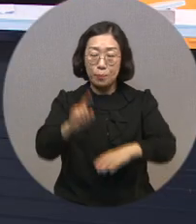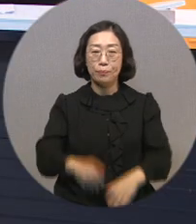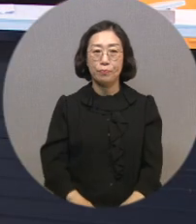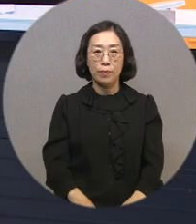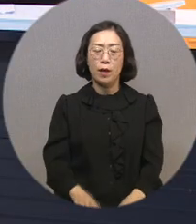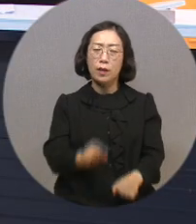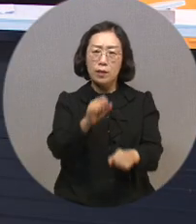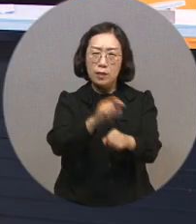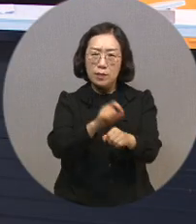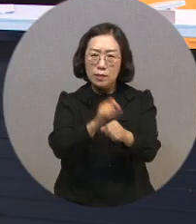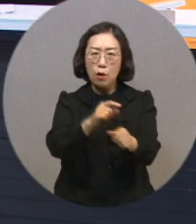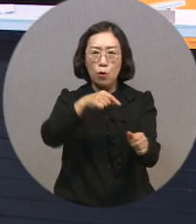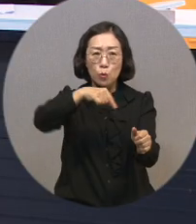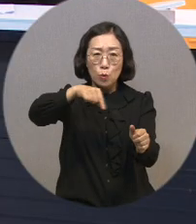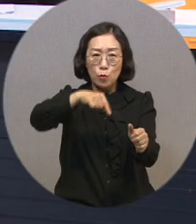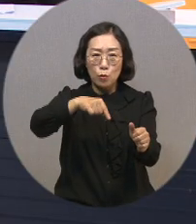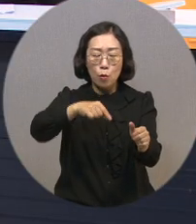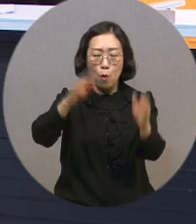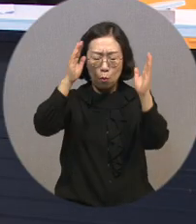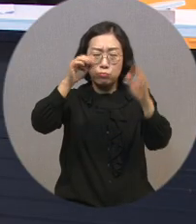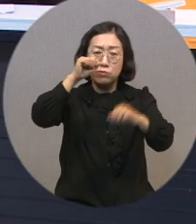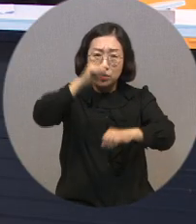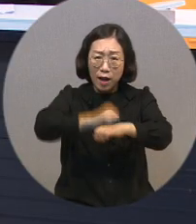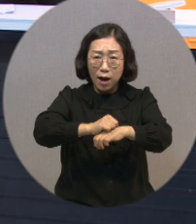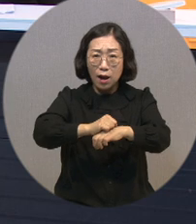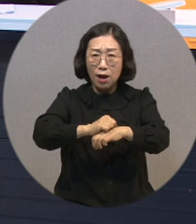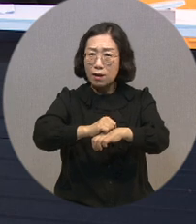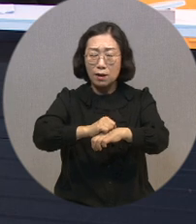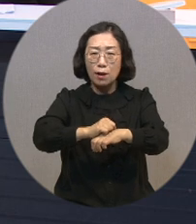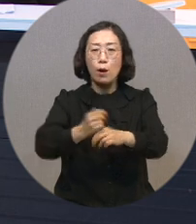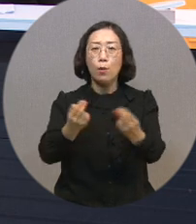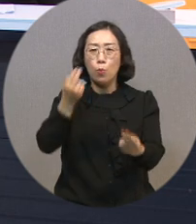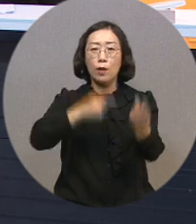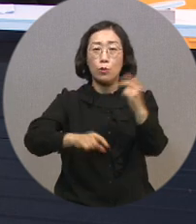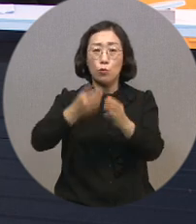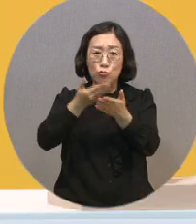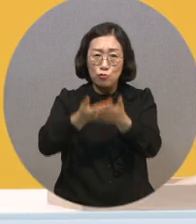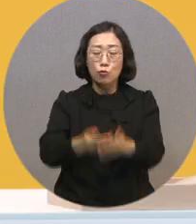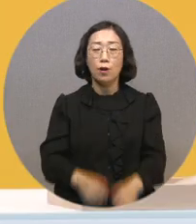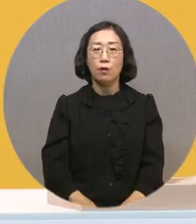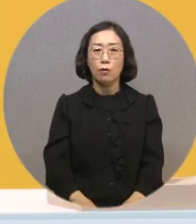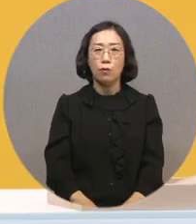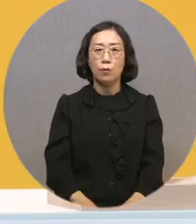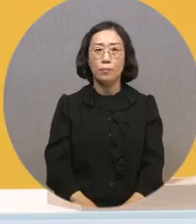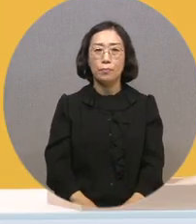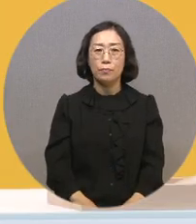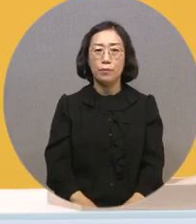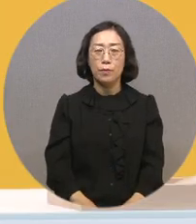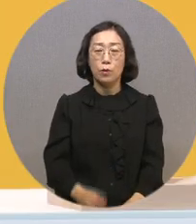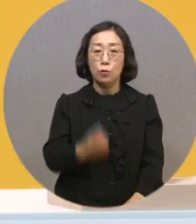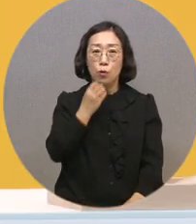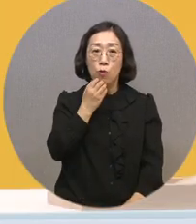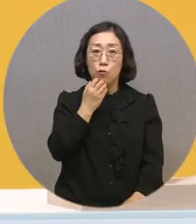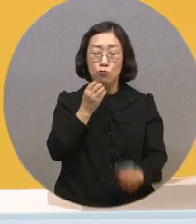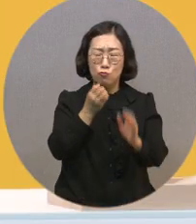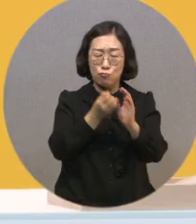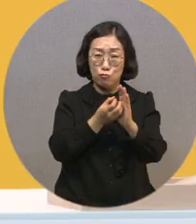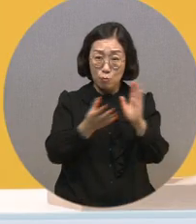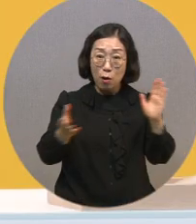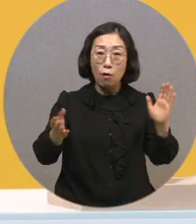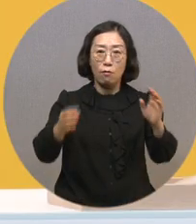인성 교육은 아무리 공부 잘해봐야 망하겠어요. 지금 뭐 최근에 언론에서도 뭐 서울의 유명